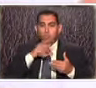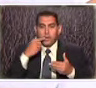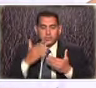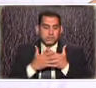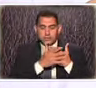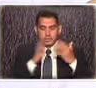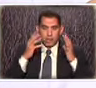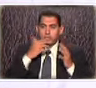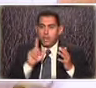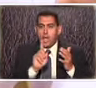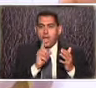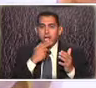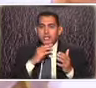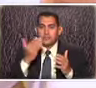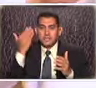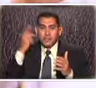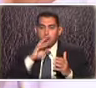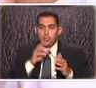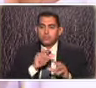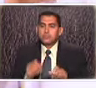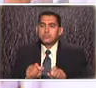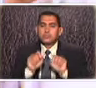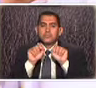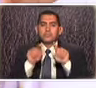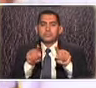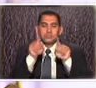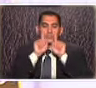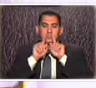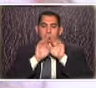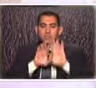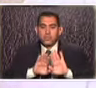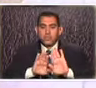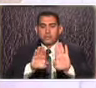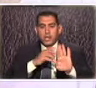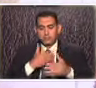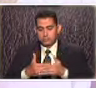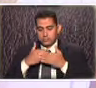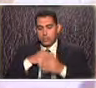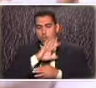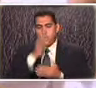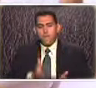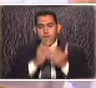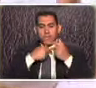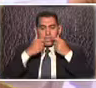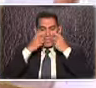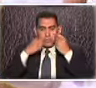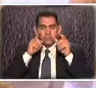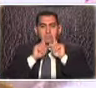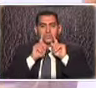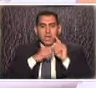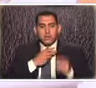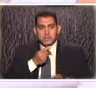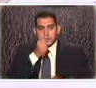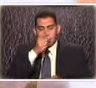هذا شانه الذي يعتزل الواقع بطريقه توصل رساله الى المجتمع ان هذا الواقع يحتاج